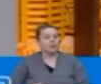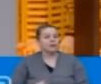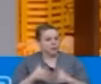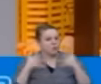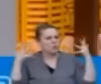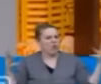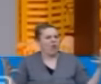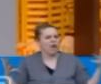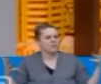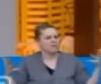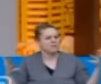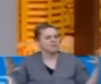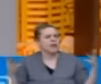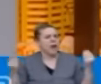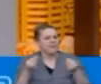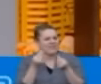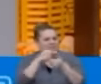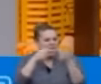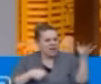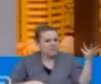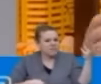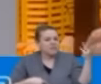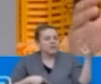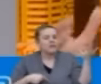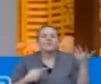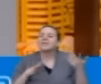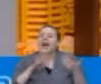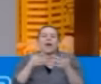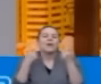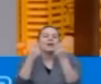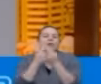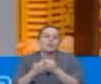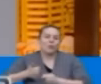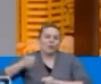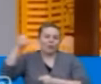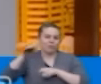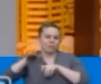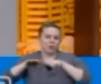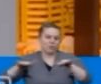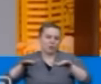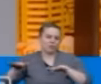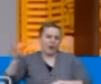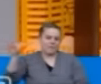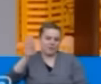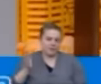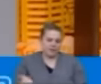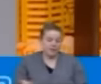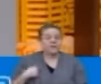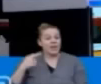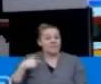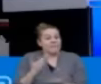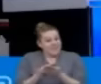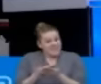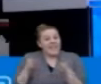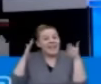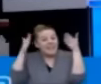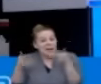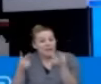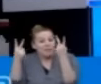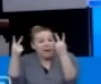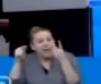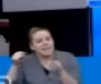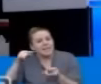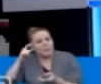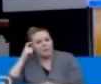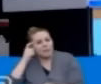קטנה בכמה מובנים, וזה הכל סביב ראש הממשלה נתניהו, ואני מציע שנתמקד בעיקר, כי זה מה